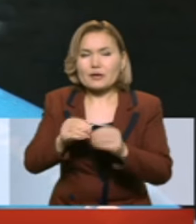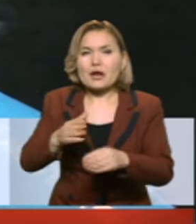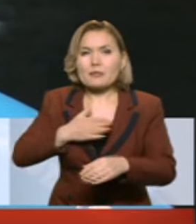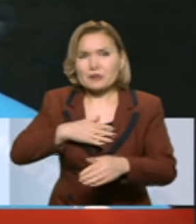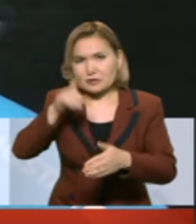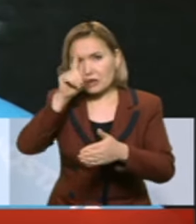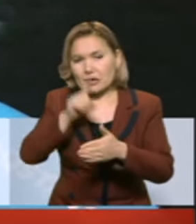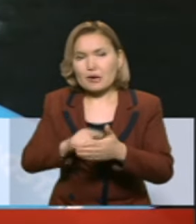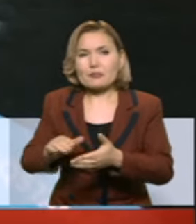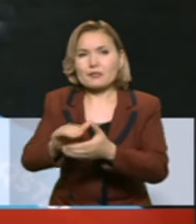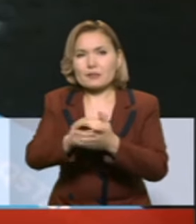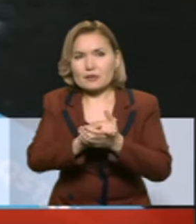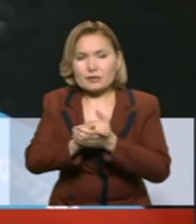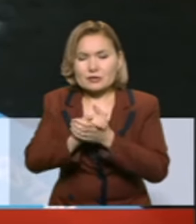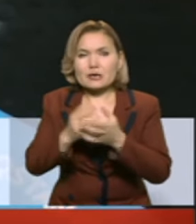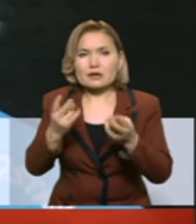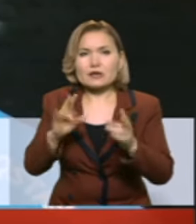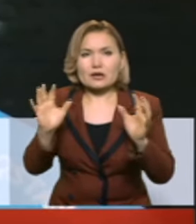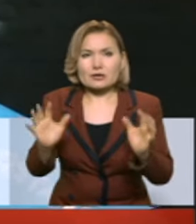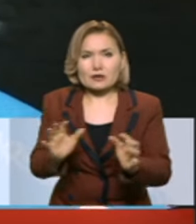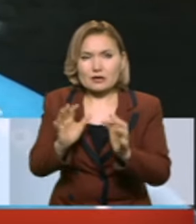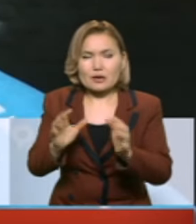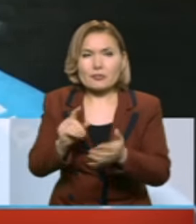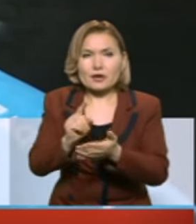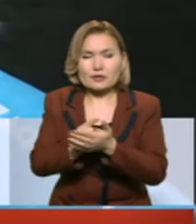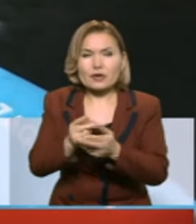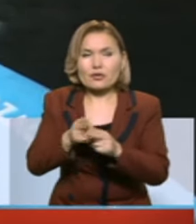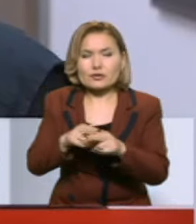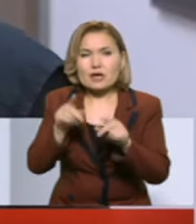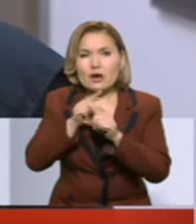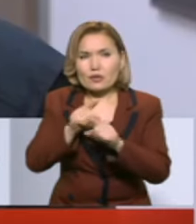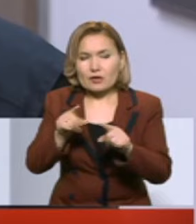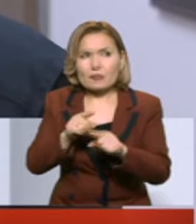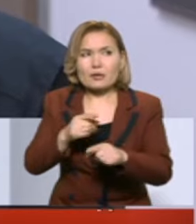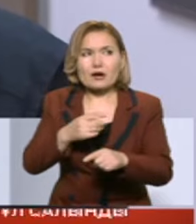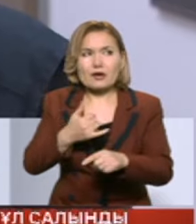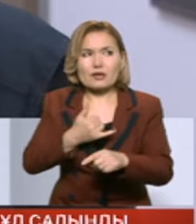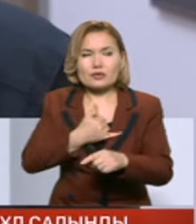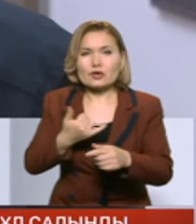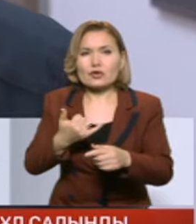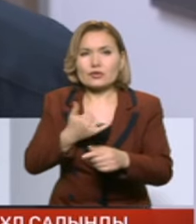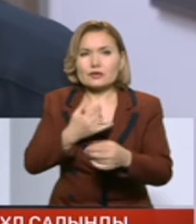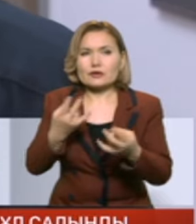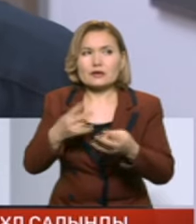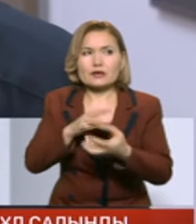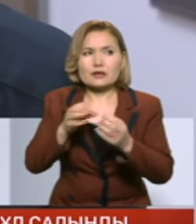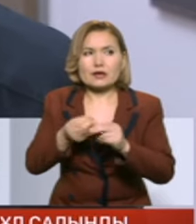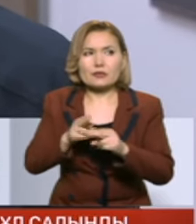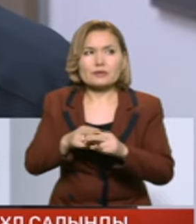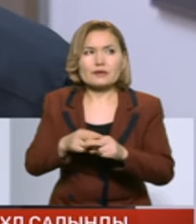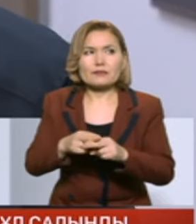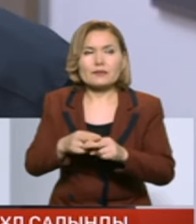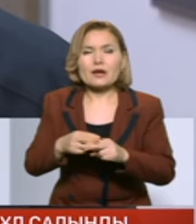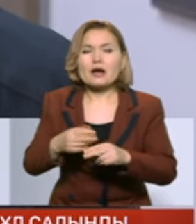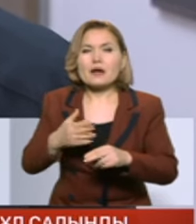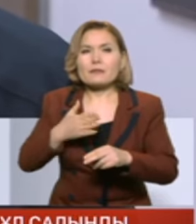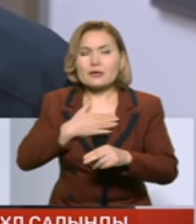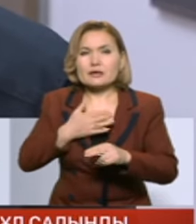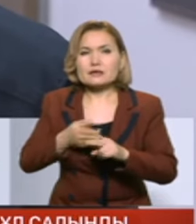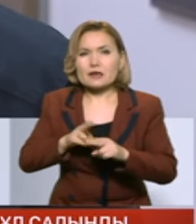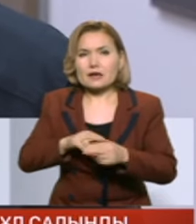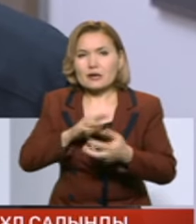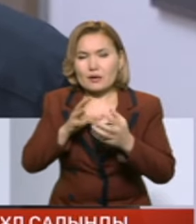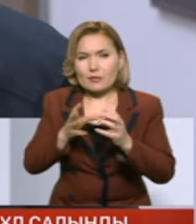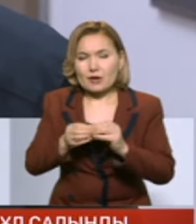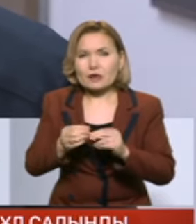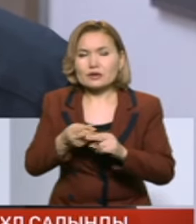бұл гумандық нәрселерді насихаттайтын ілім. Қоғамның мәдениет деңгейі қоғамдағы білім